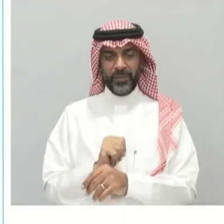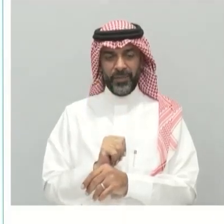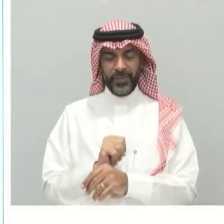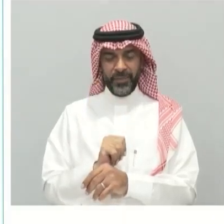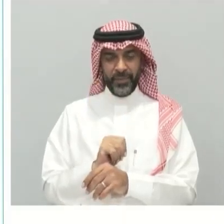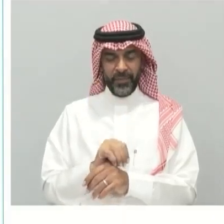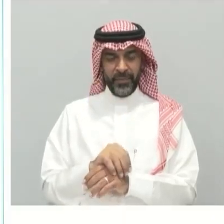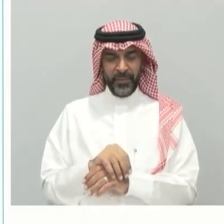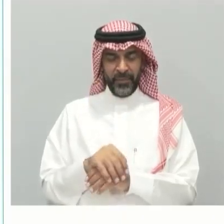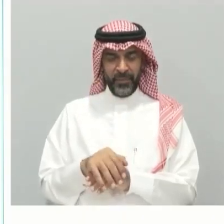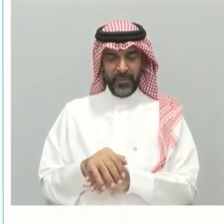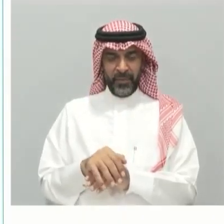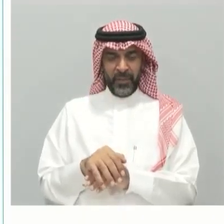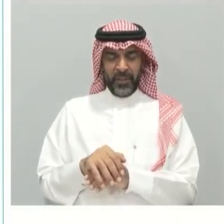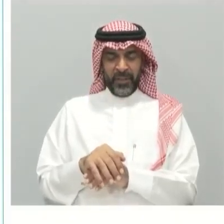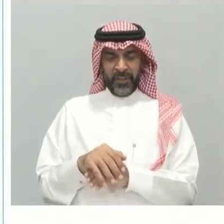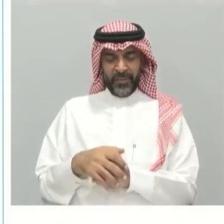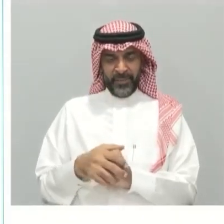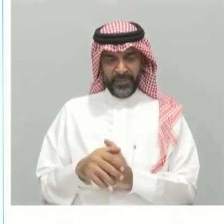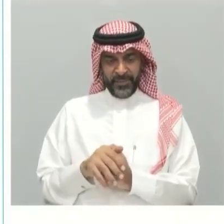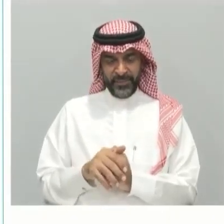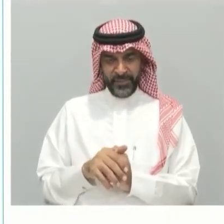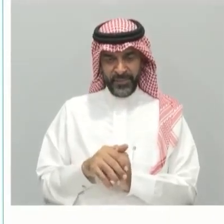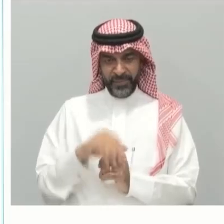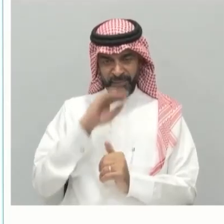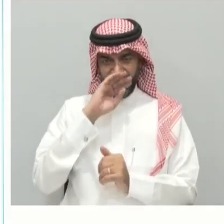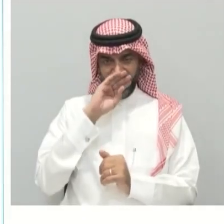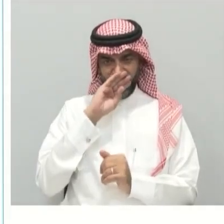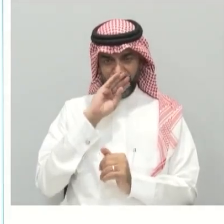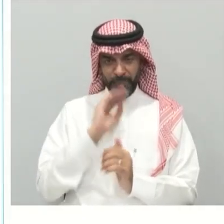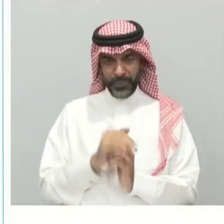يكون في عندي اكسده والقطب الثاني سوف يحدث عنده ماذا اختزال